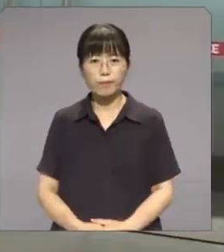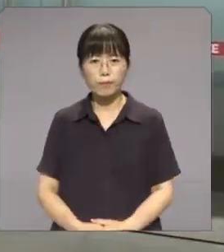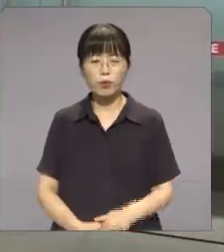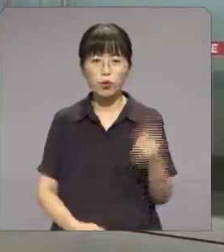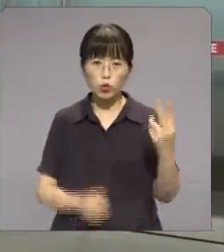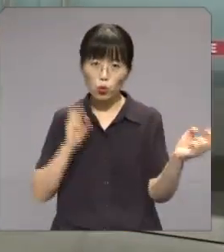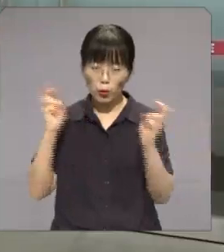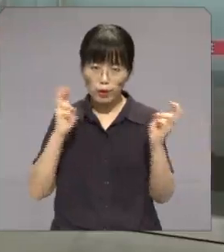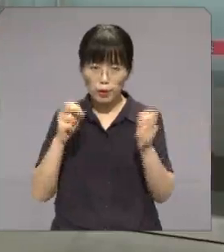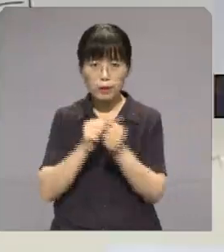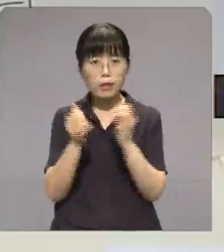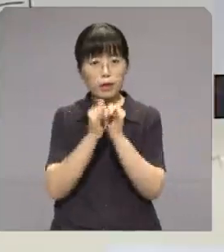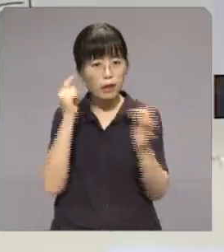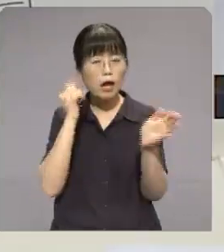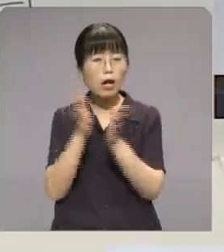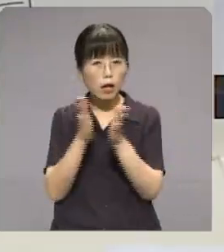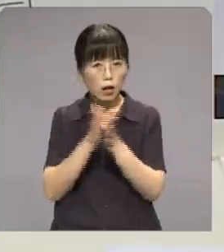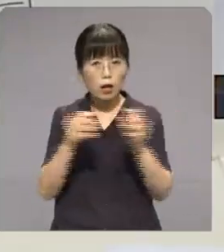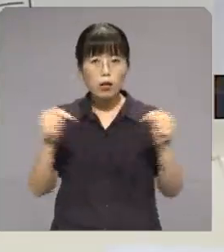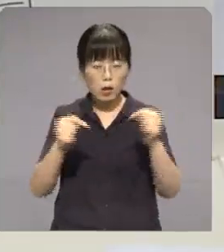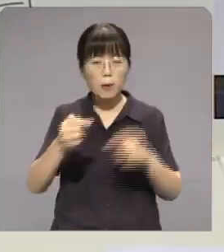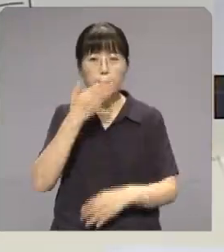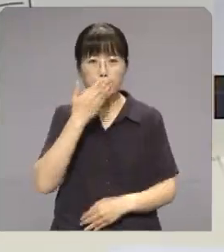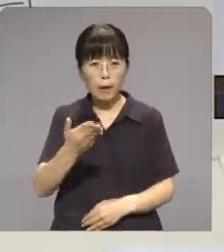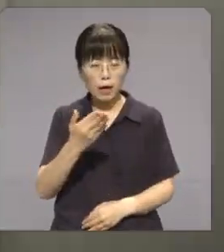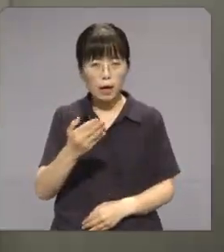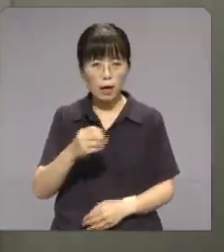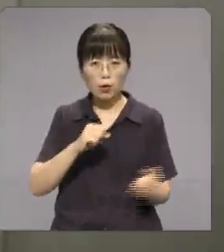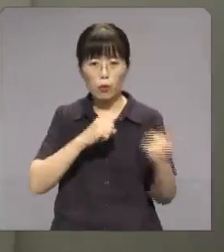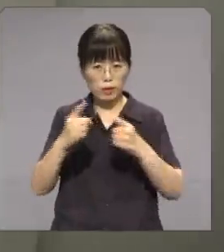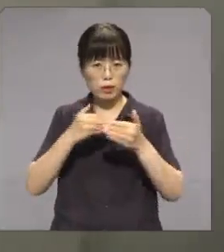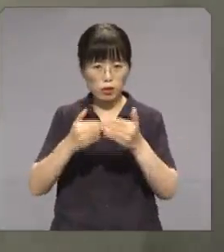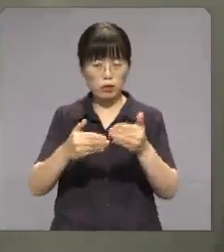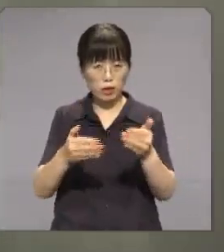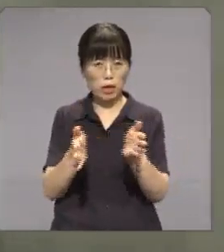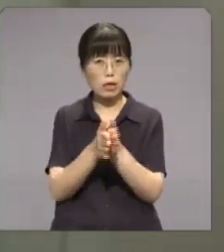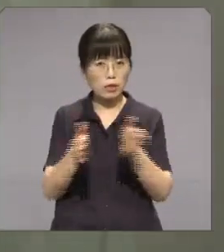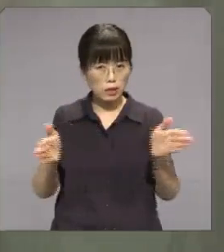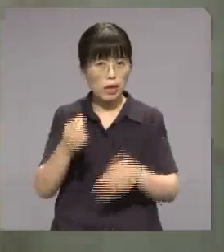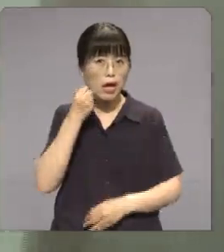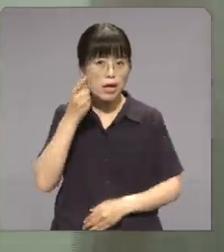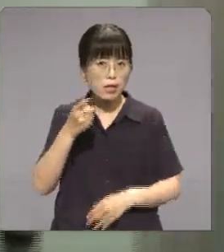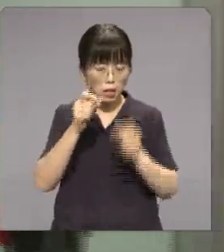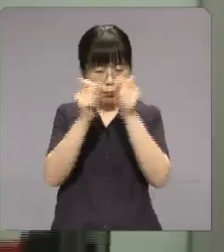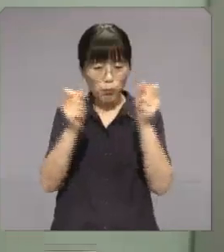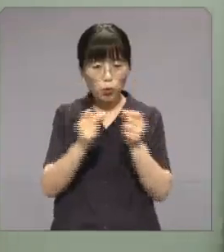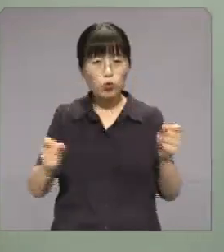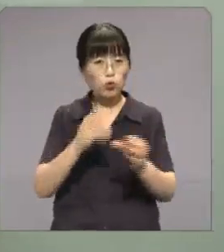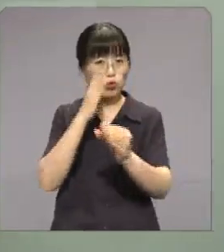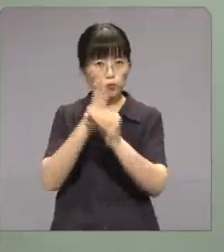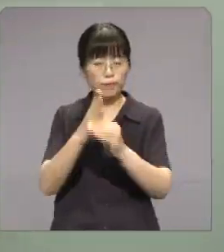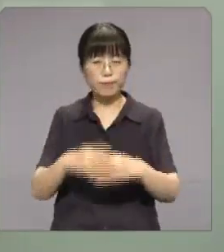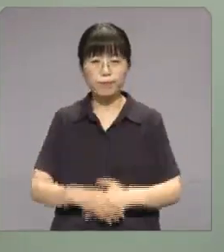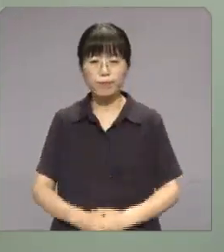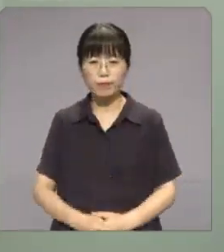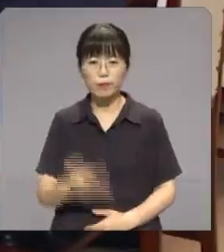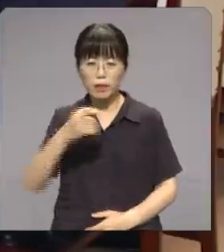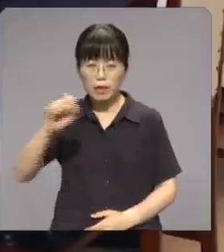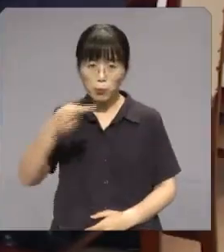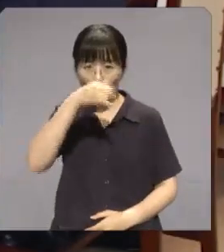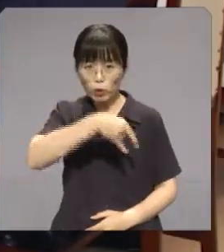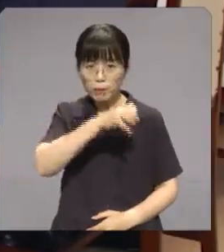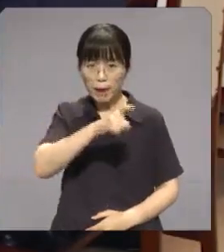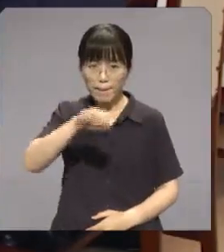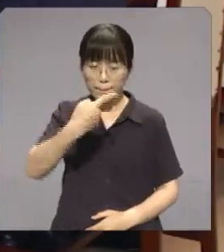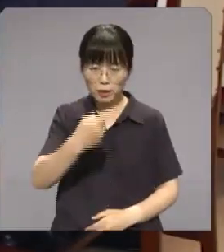두 회사와 채권자가 자율적으로 협의할 수 있게 회생 절차 진행을 한 달간 보류한 겁니다. 팀원 UMF